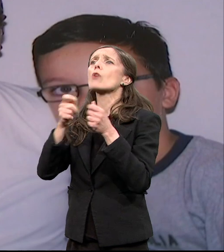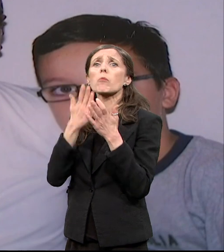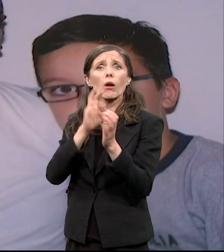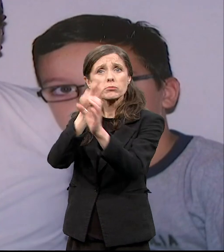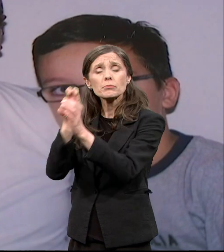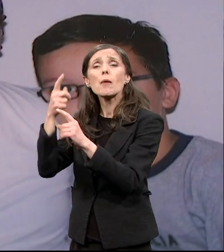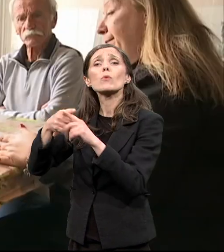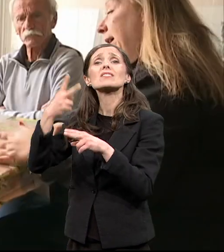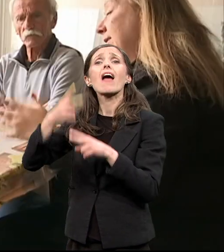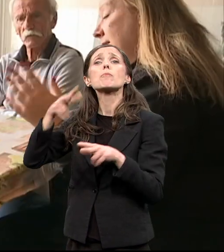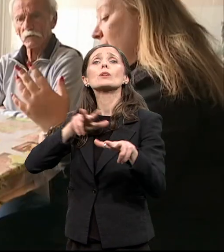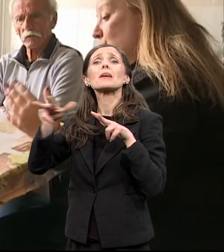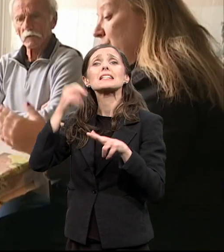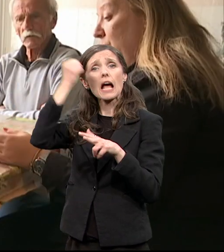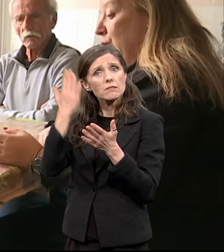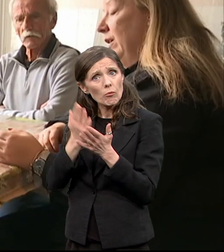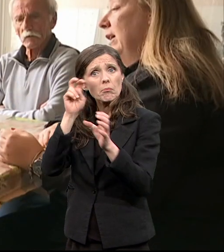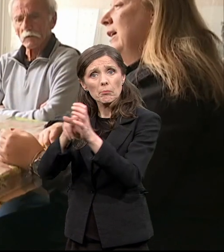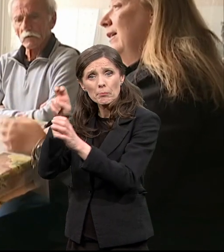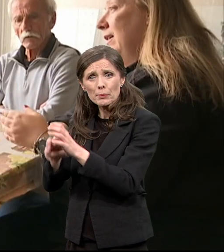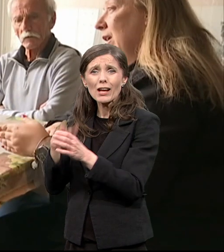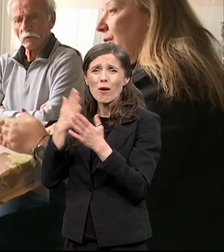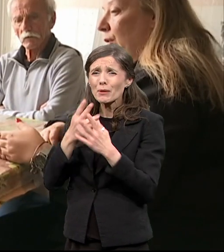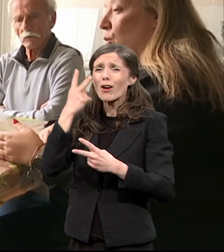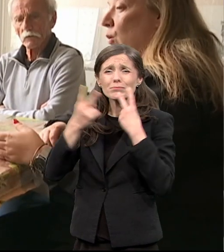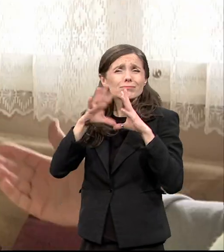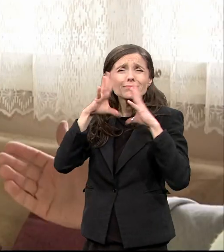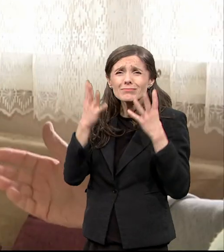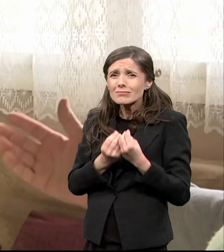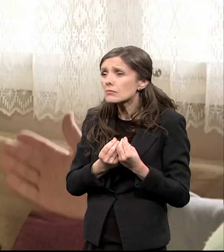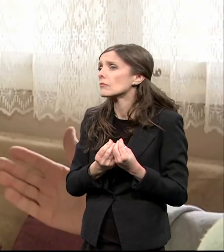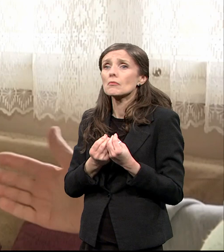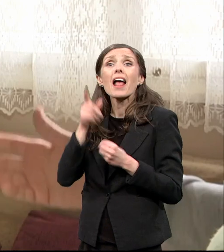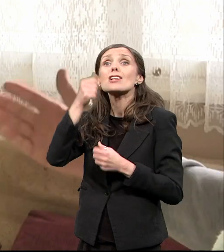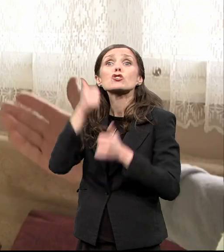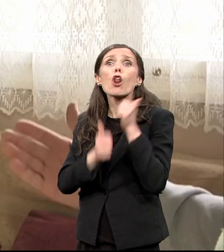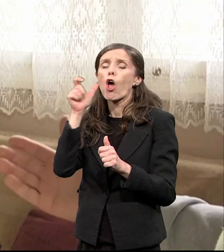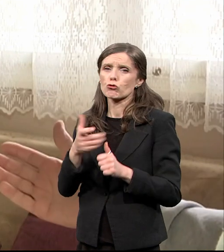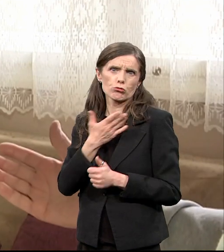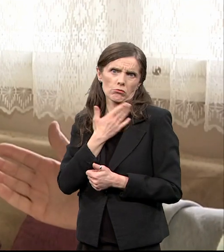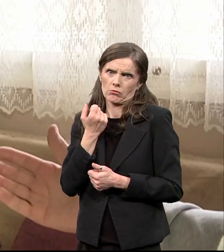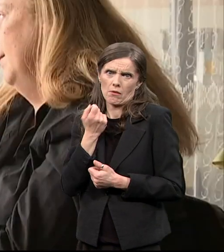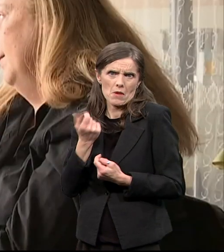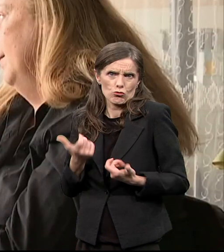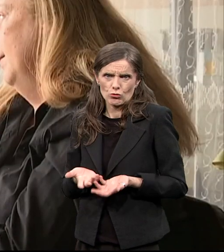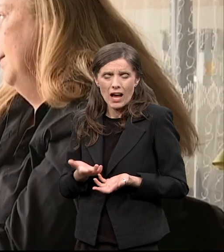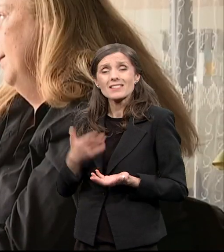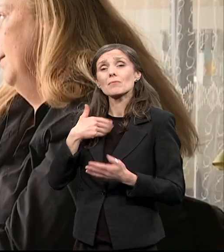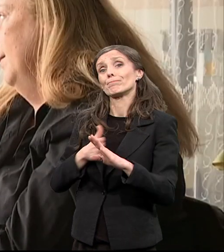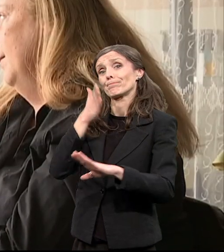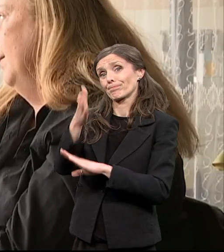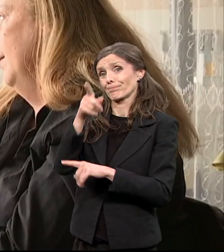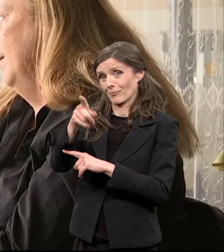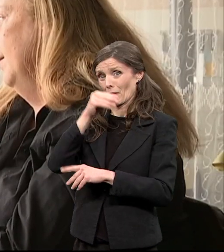vladi Kosova. Prošao je sve provere i o njegovim zločinima, kažu, nema ni govora. Obišli smo porodicu osuđenog